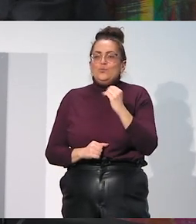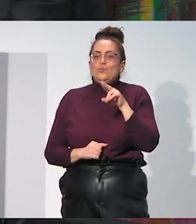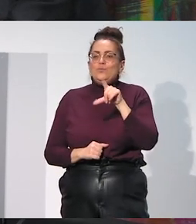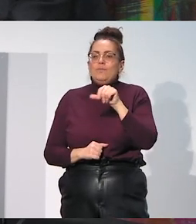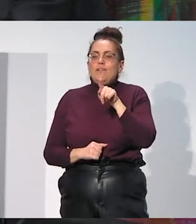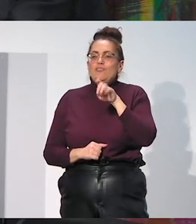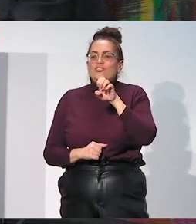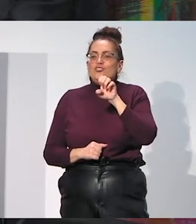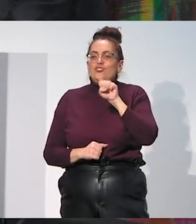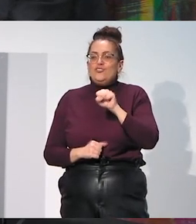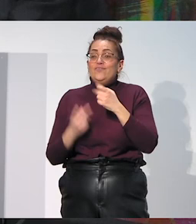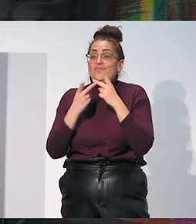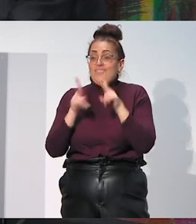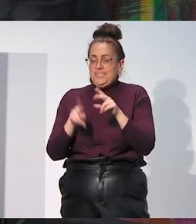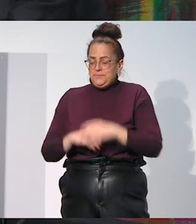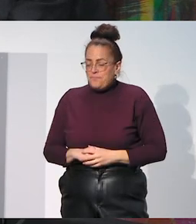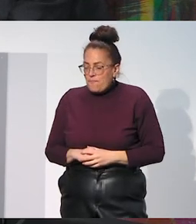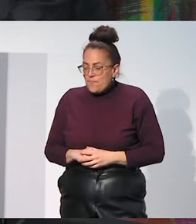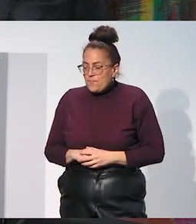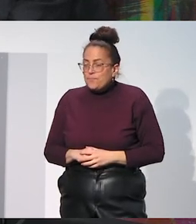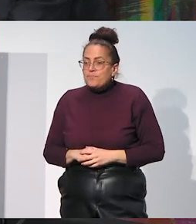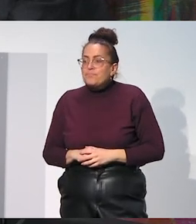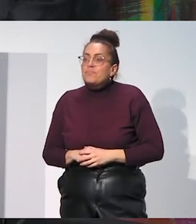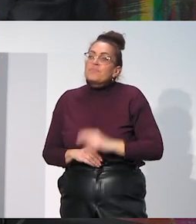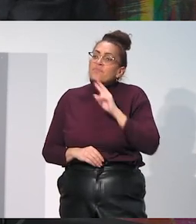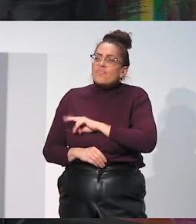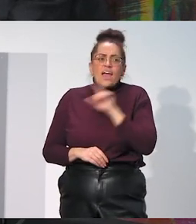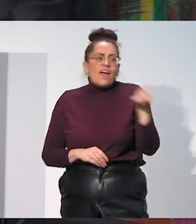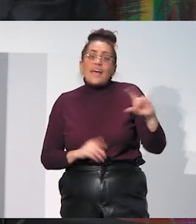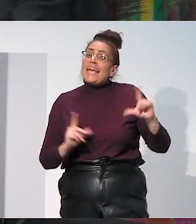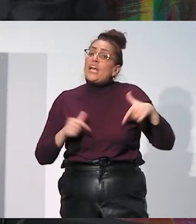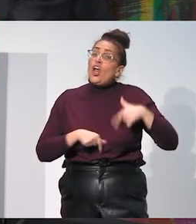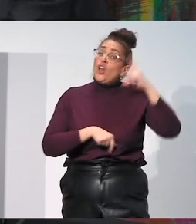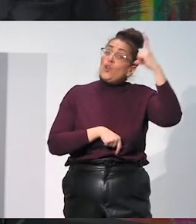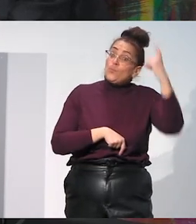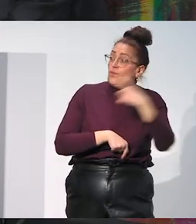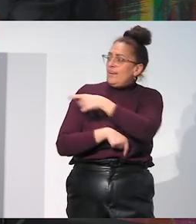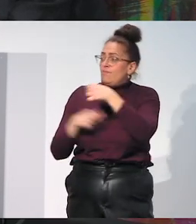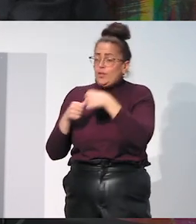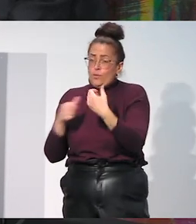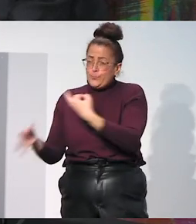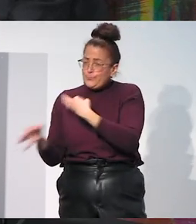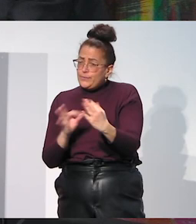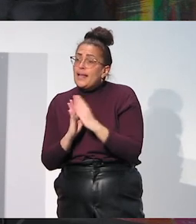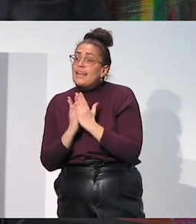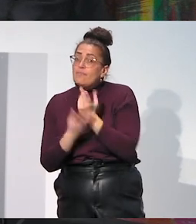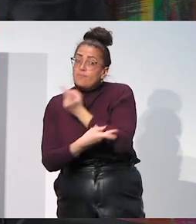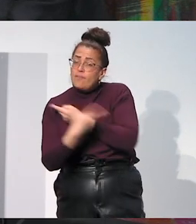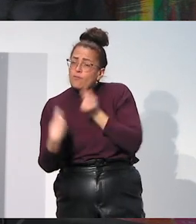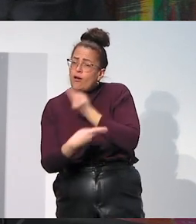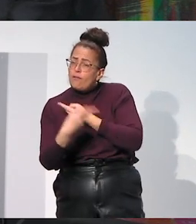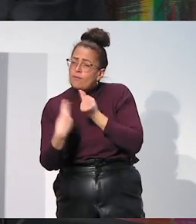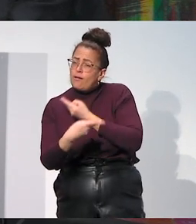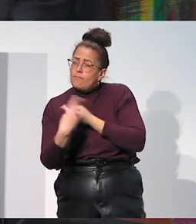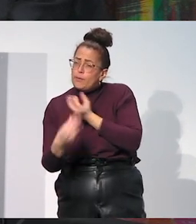Depuis qu'Isabelle est entrée à l'école, la tante Jeanne envoie des livres pour les enfants. Elle a dit